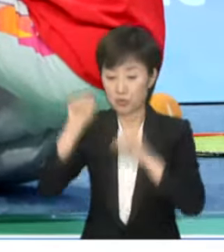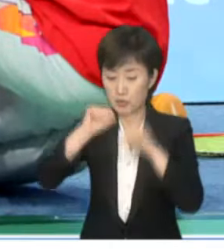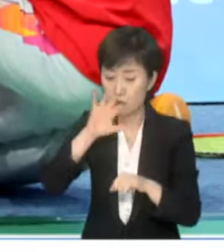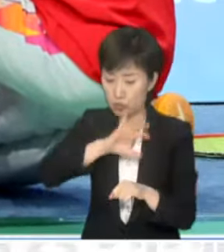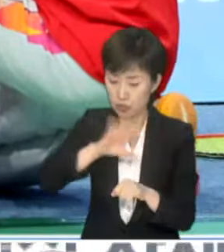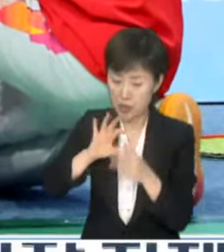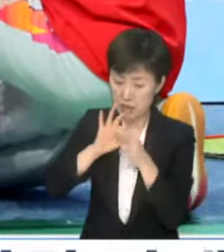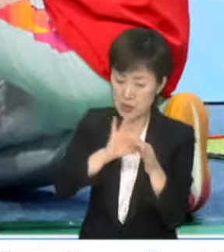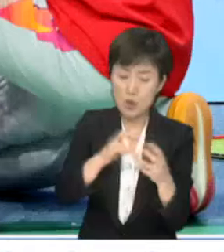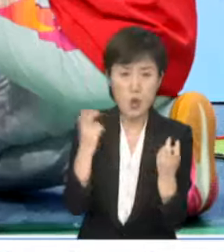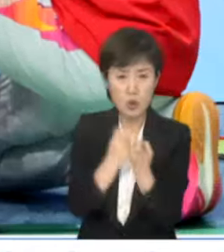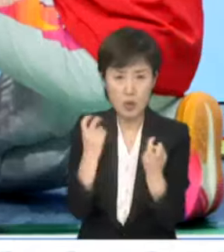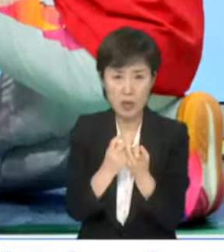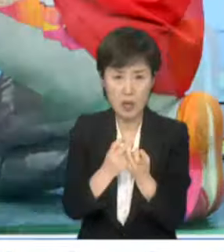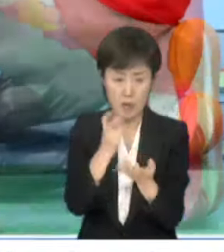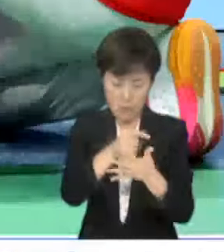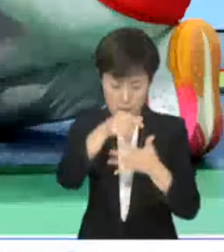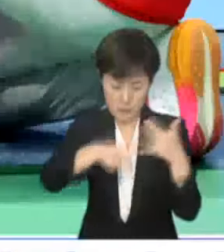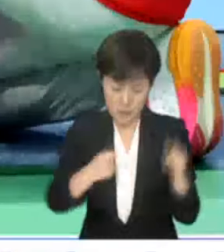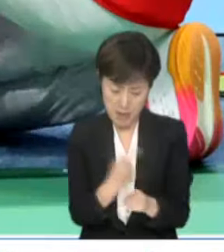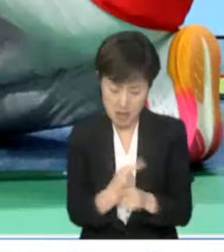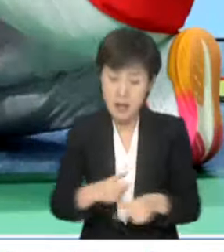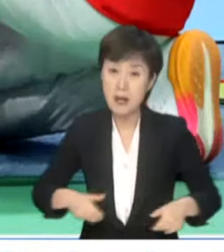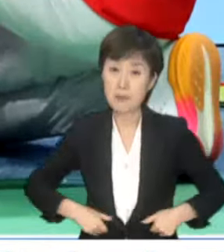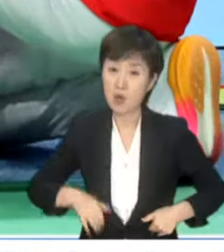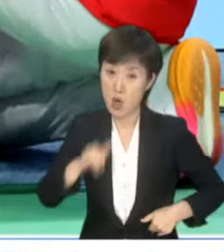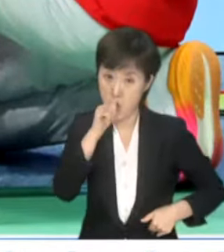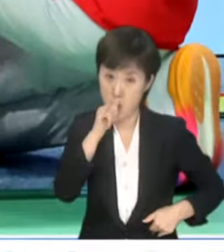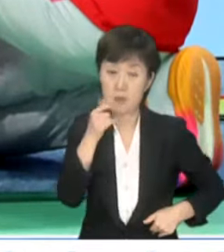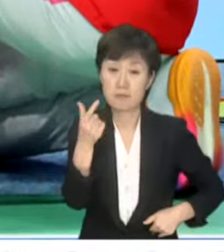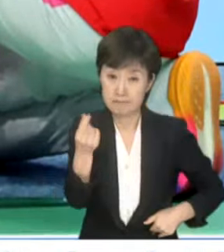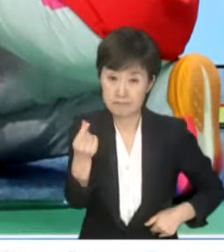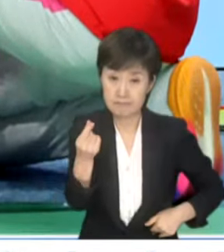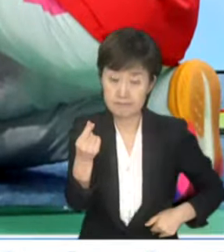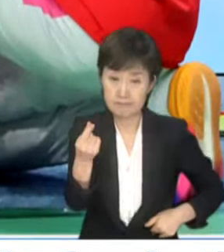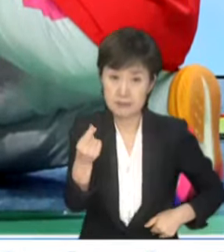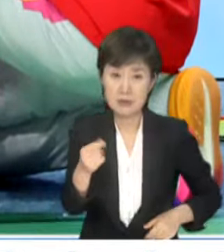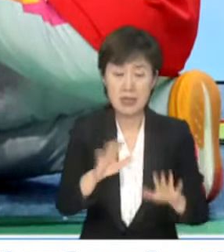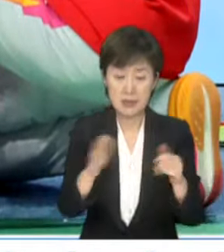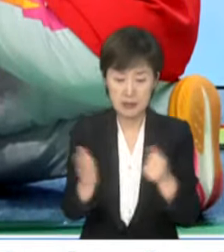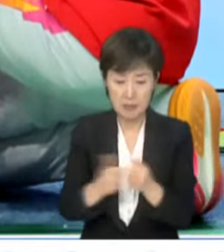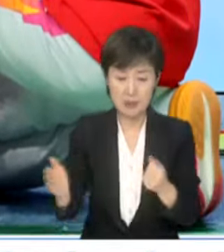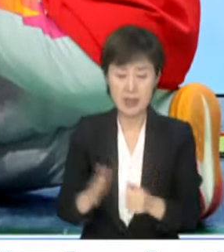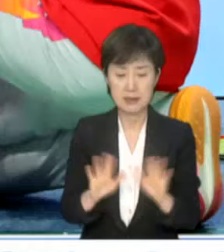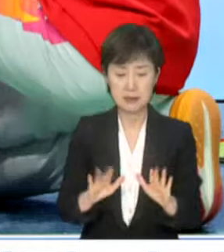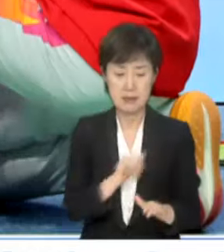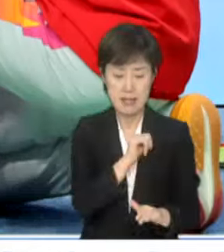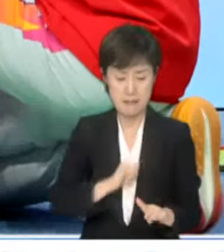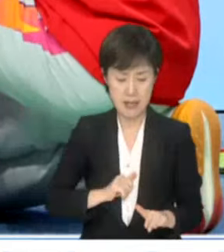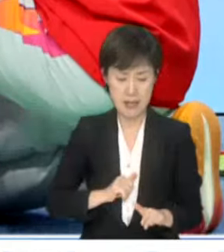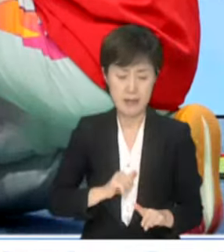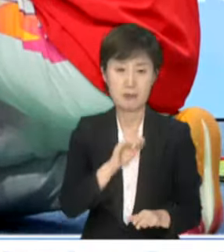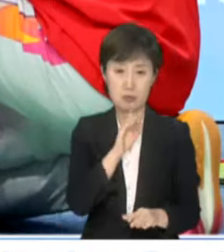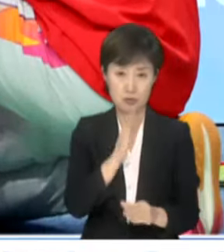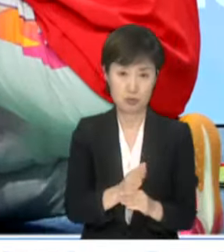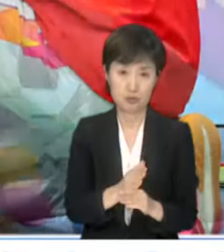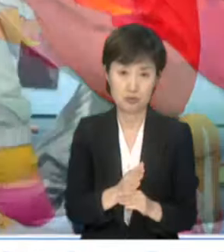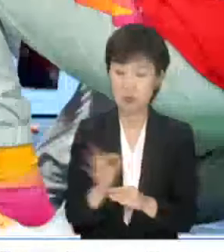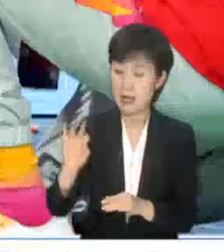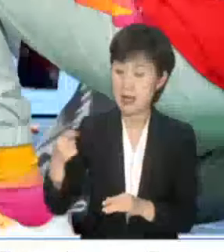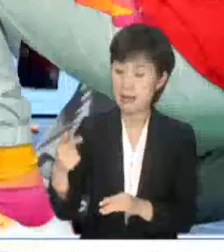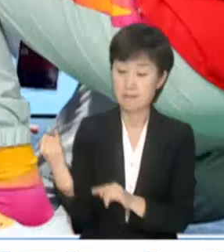방안에 대한 어떤 제도적인 이야기가 나와야 되는 시점이기 때문에 그래서 폭로를 자제하고 있는 것 같고요. 앞으로는 안